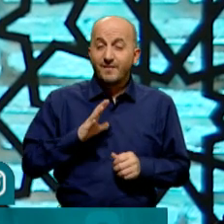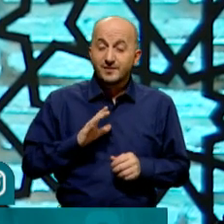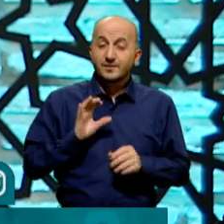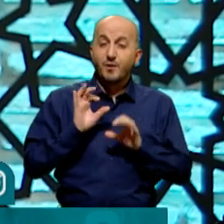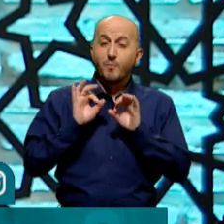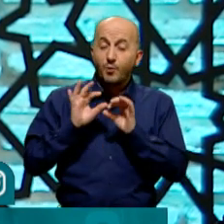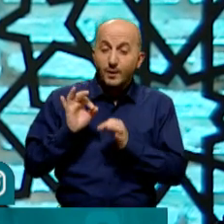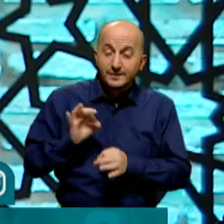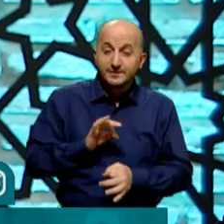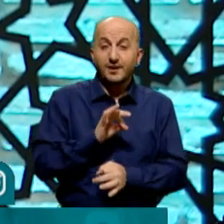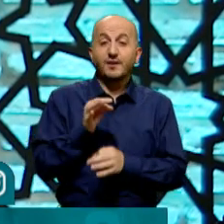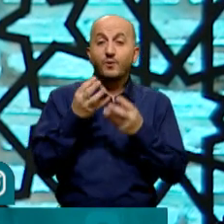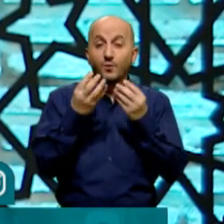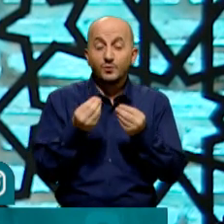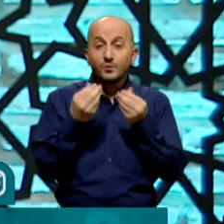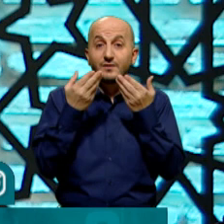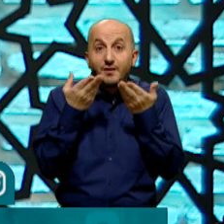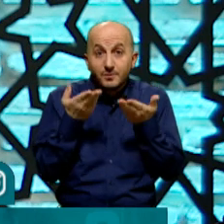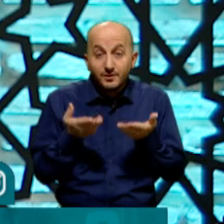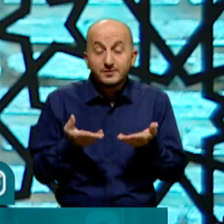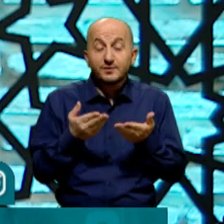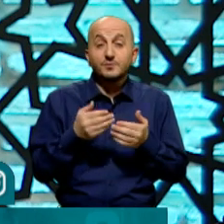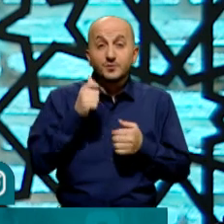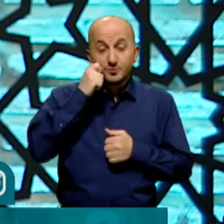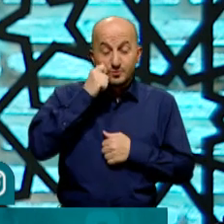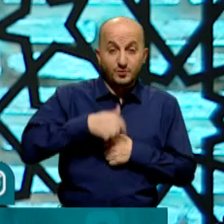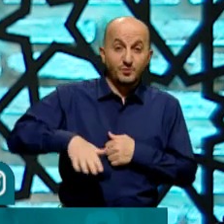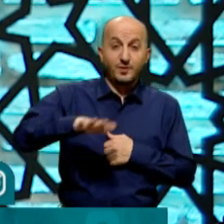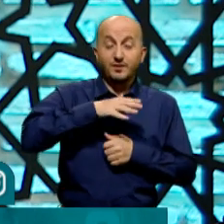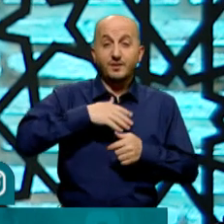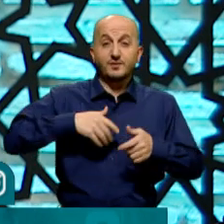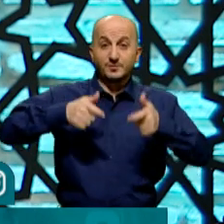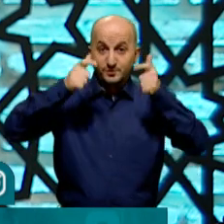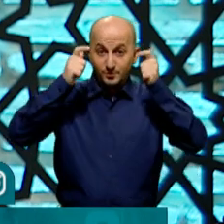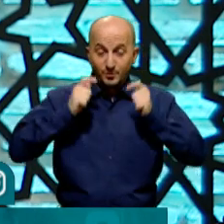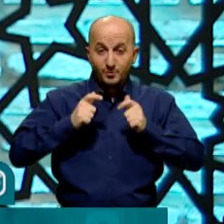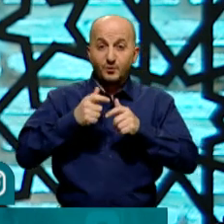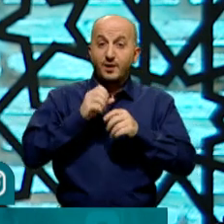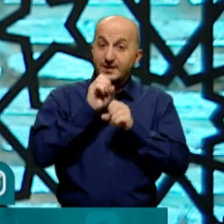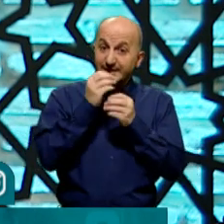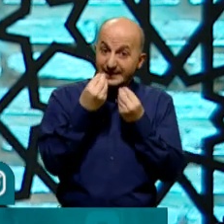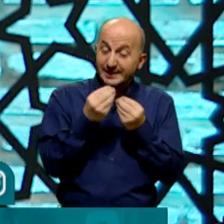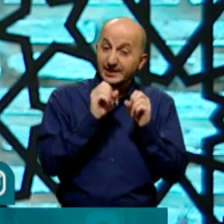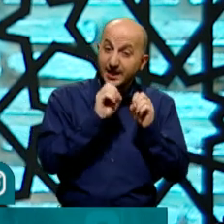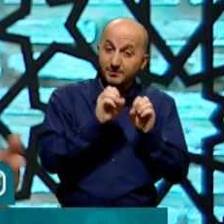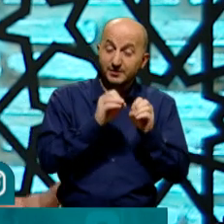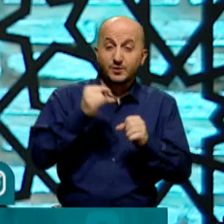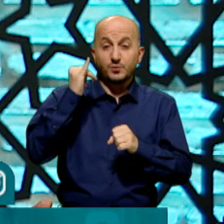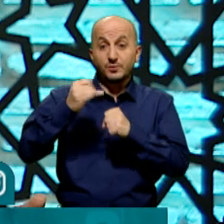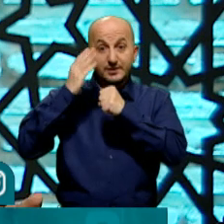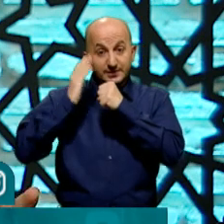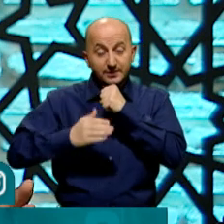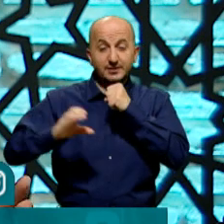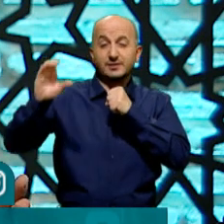insanların olduğunu kabul edersek, burada Müslümanların üzerinde de emri bil maruf nehi anil münker çerçevesinde hani İslam'ı daha